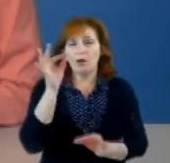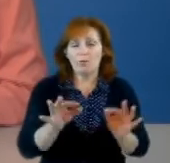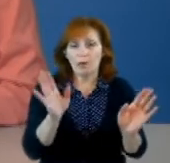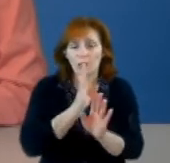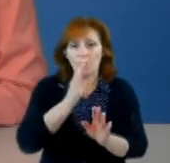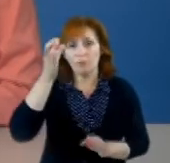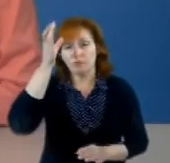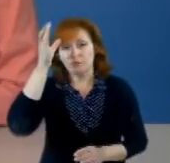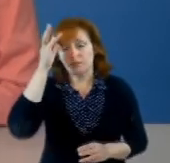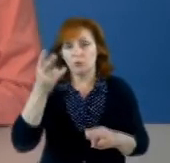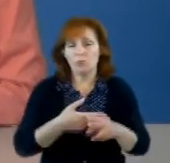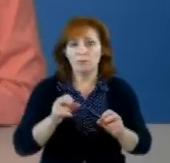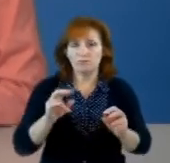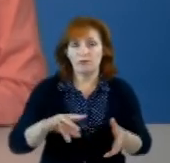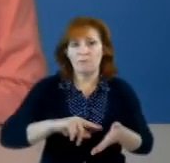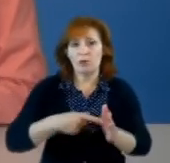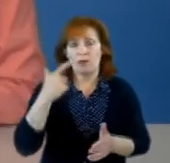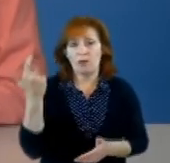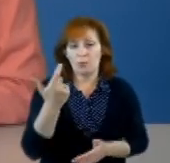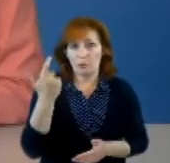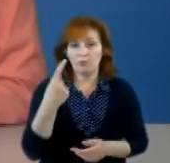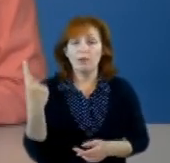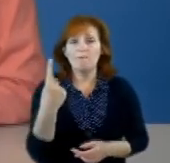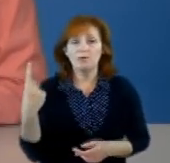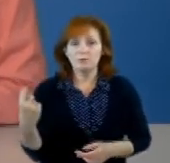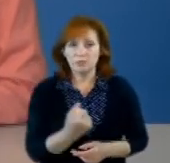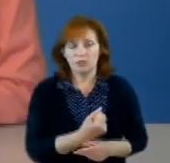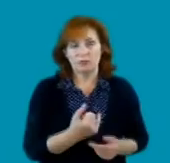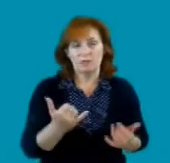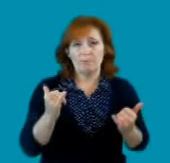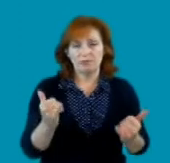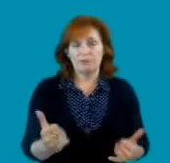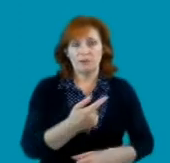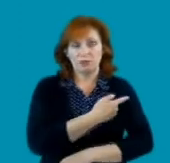та економіку. Перший тиждень марафону присвячений медицині.